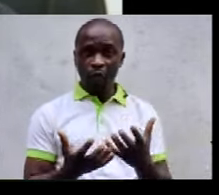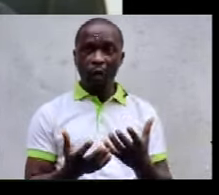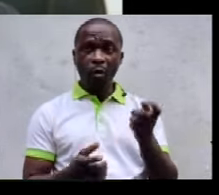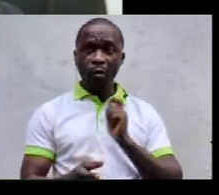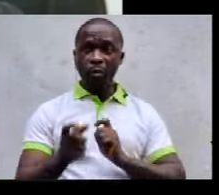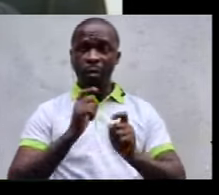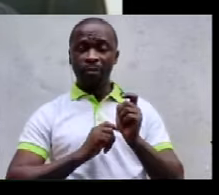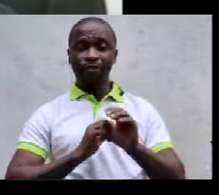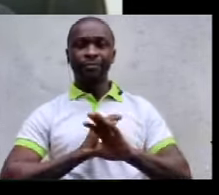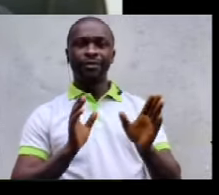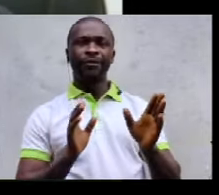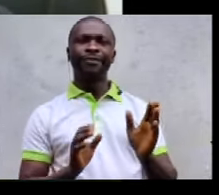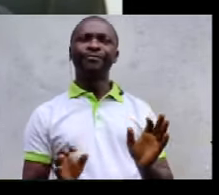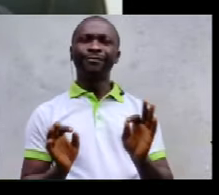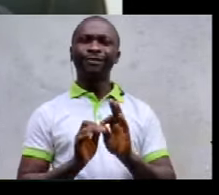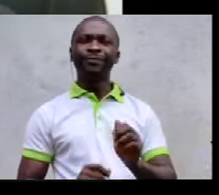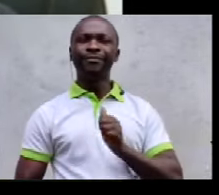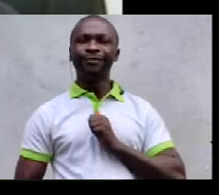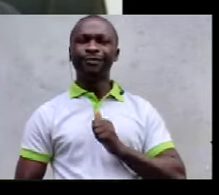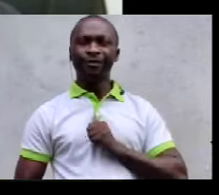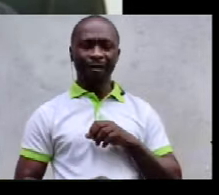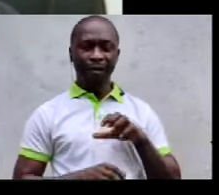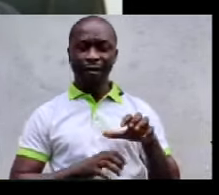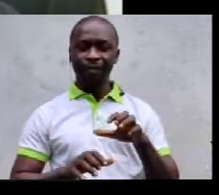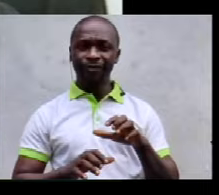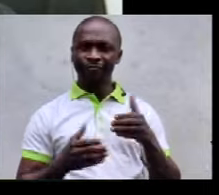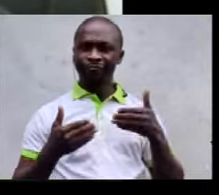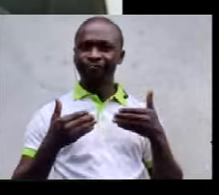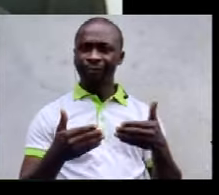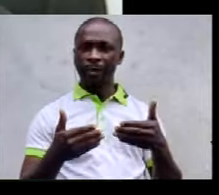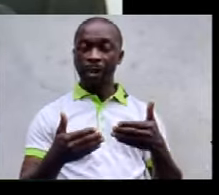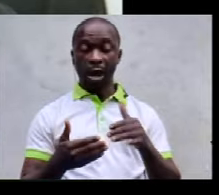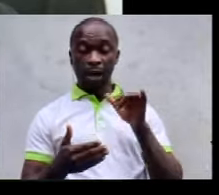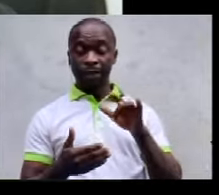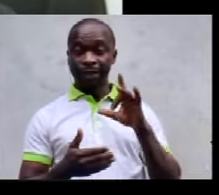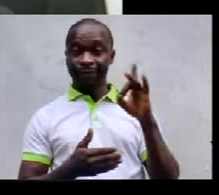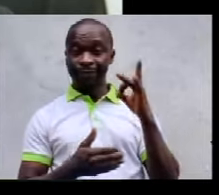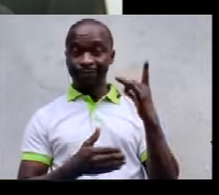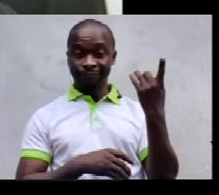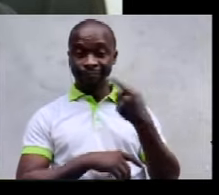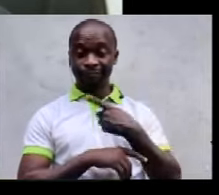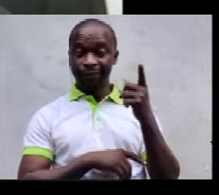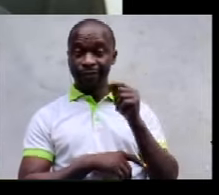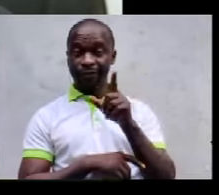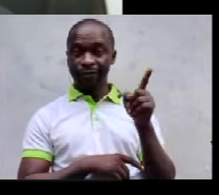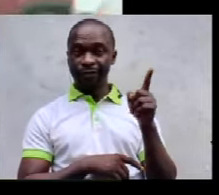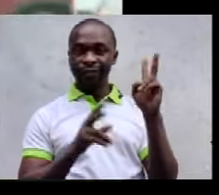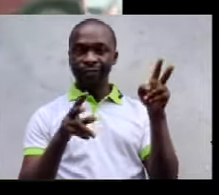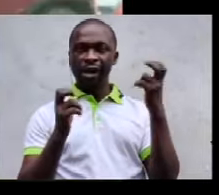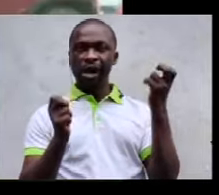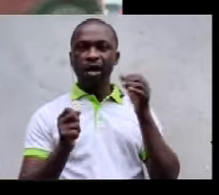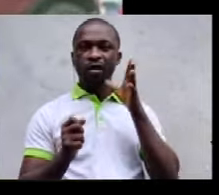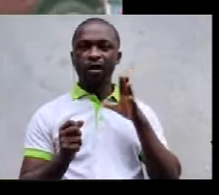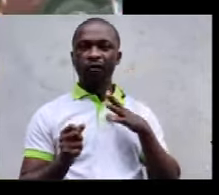si on ne se lève pas pour aller chercher, comment on peut l'avoir? Comment on peut l'obtenir? Pour cette édition, le thème international, Le